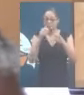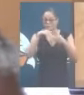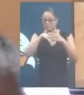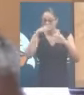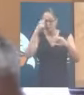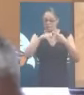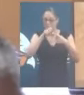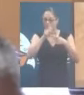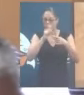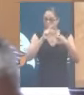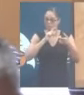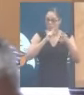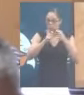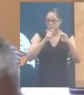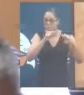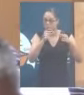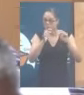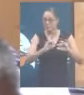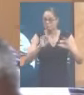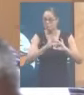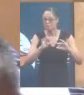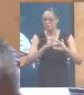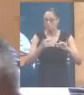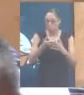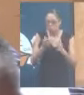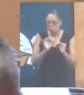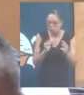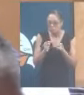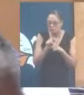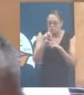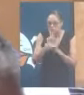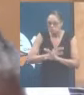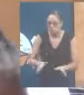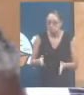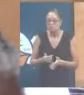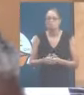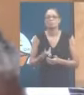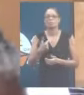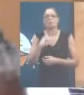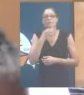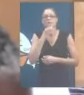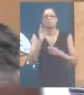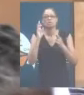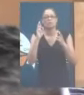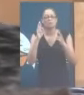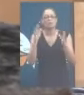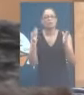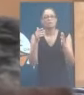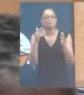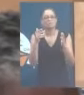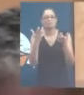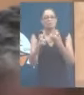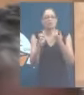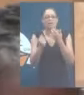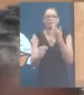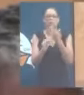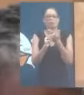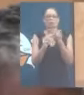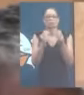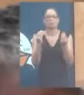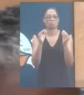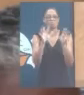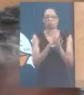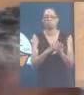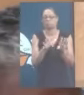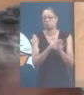réponse. Je ne fais pas de débat. Voilà. Je pose une question. Posez-la. Je dis, j'espère que je n'aurai pas encore une réponse qui va établir